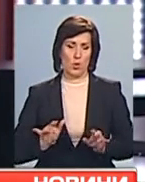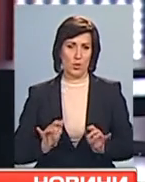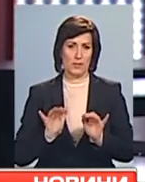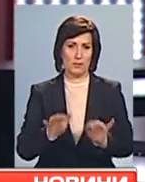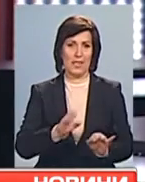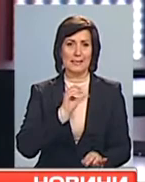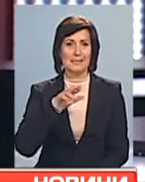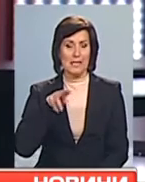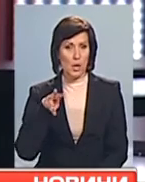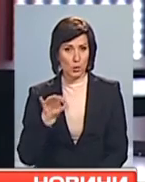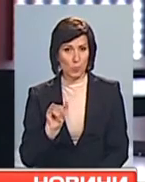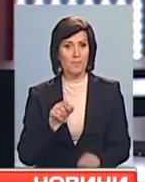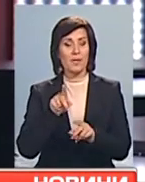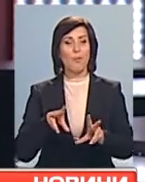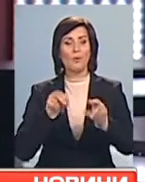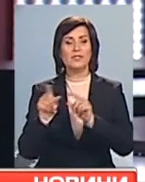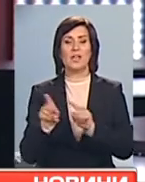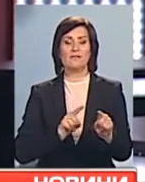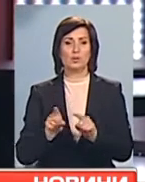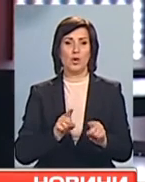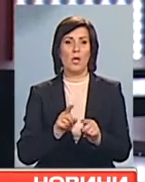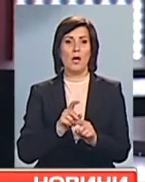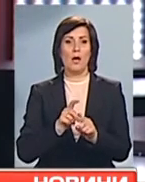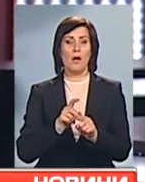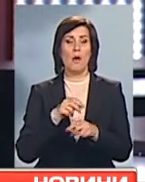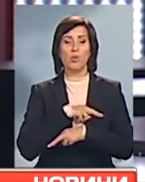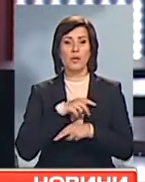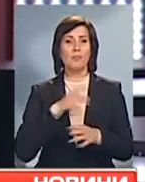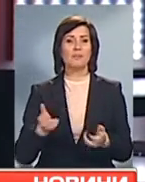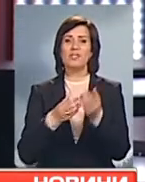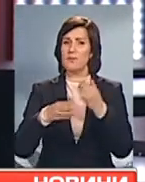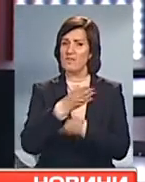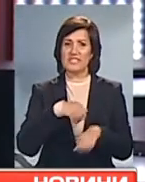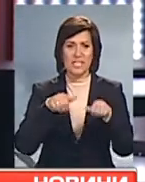справ Петра Сиярто. Він пообіцяв, що Будапешт